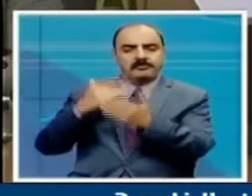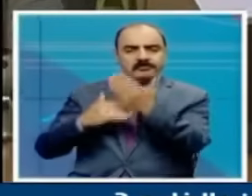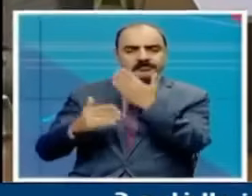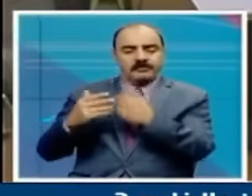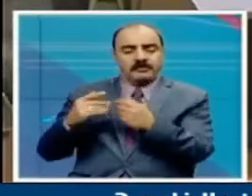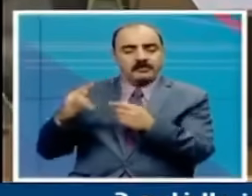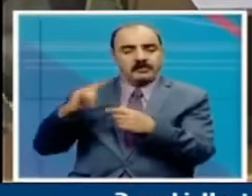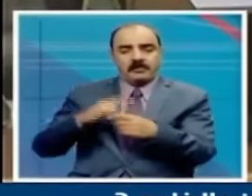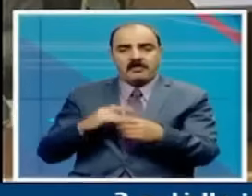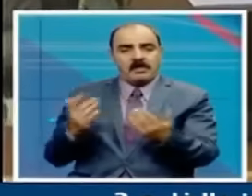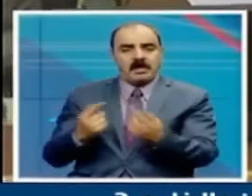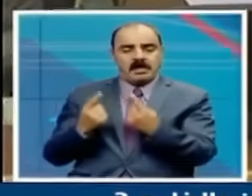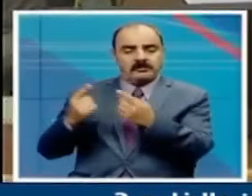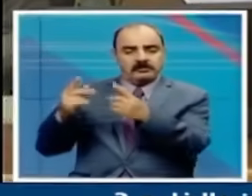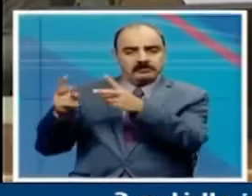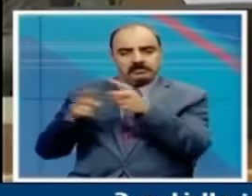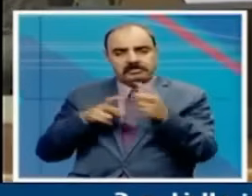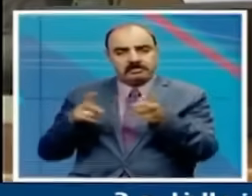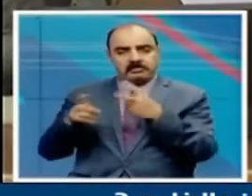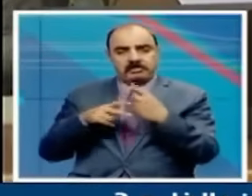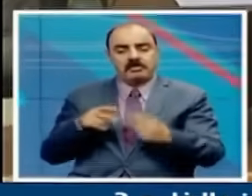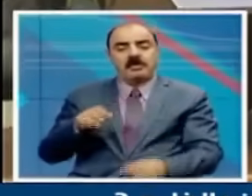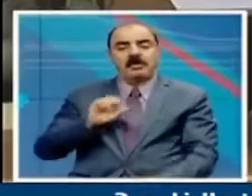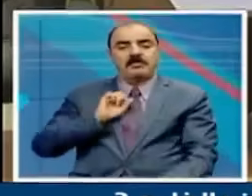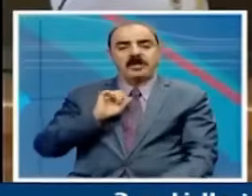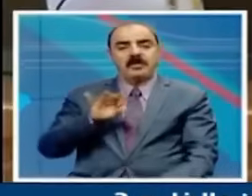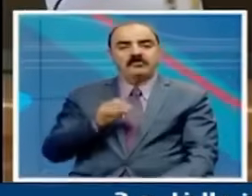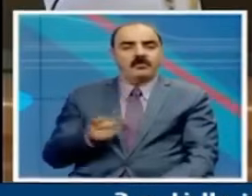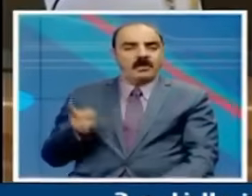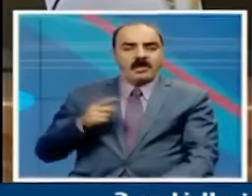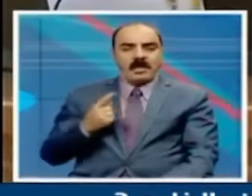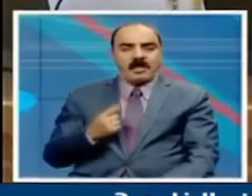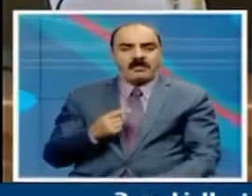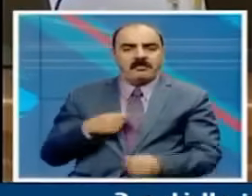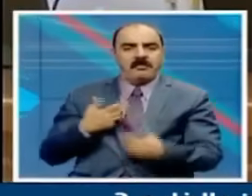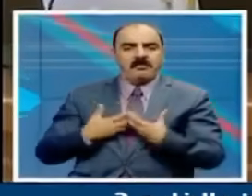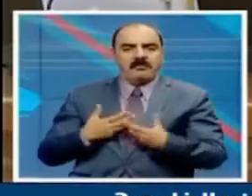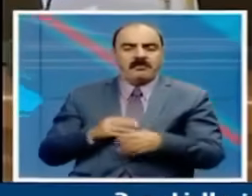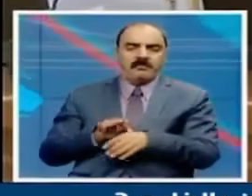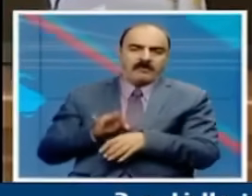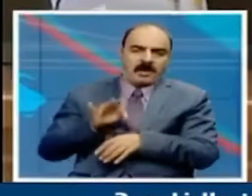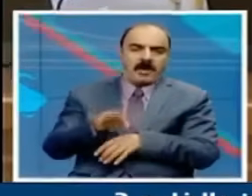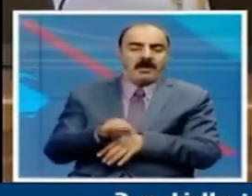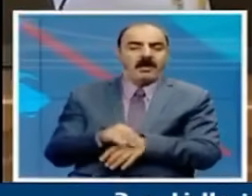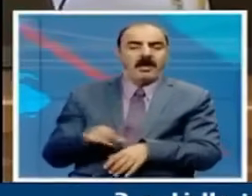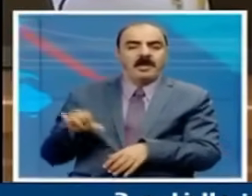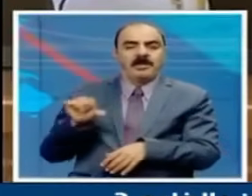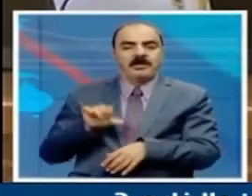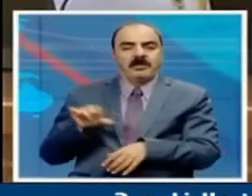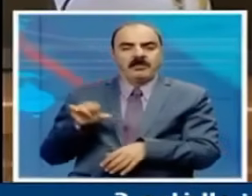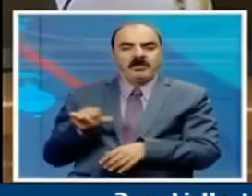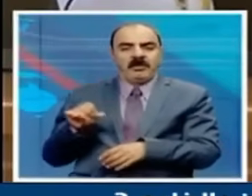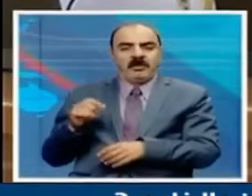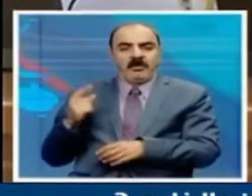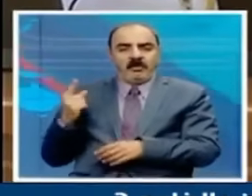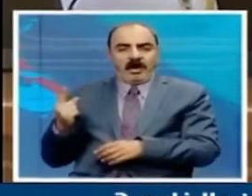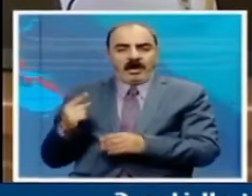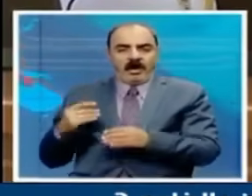بمبادرة استيراد سيارات المصريين بالخارج لثلاثة أشهر كمهلة إضافية تبدأ اعتبارا